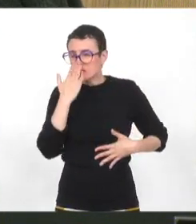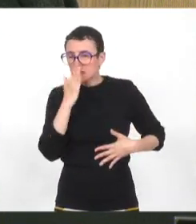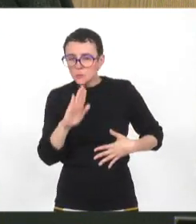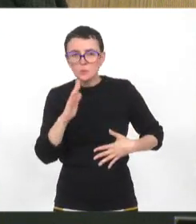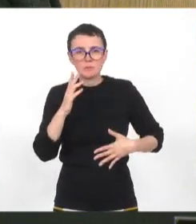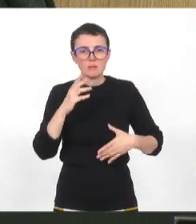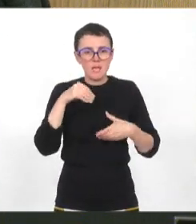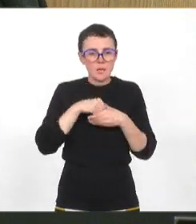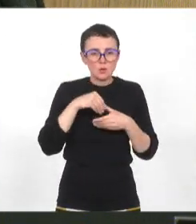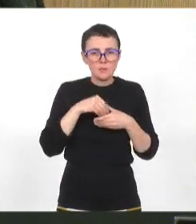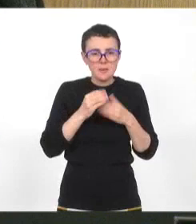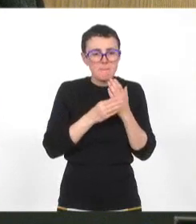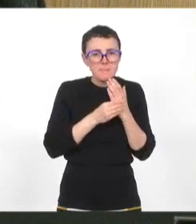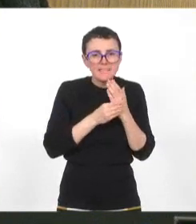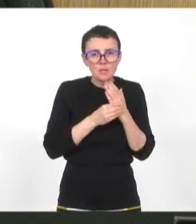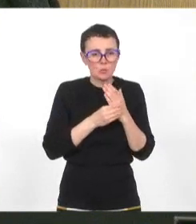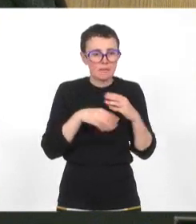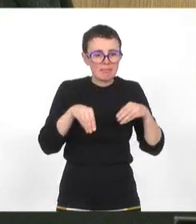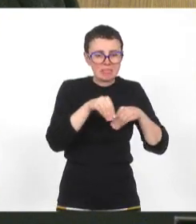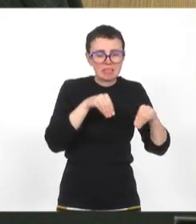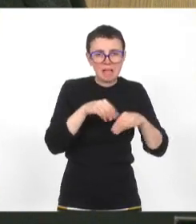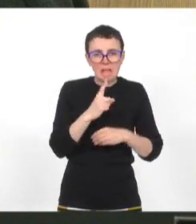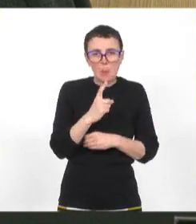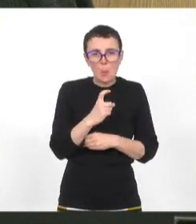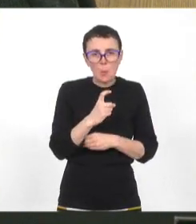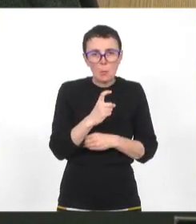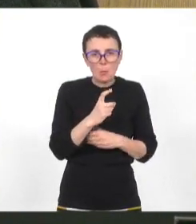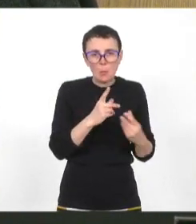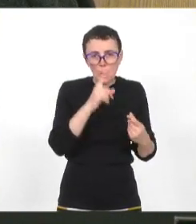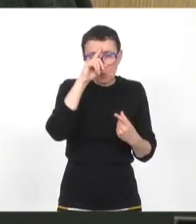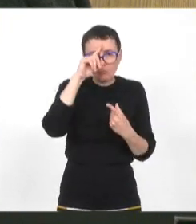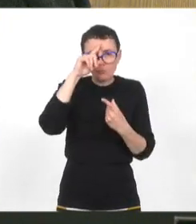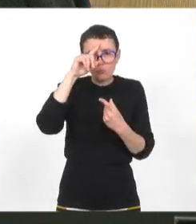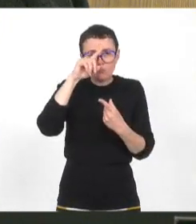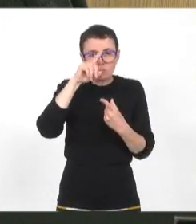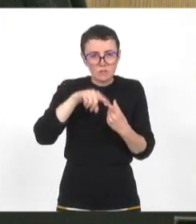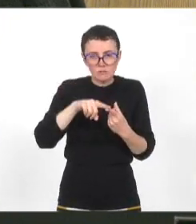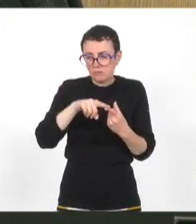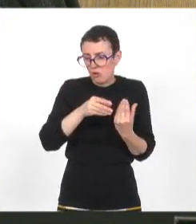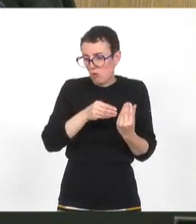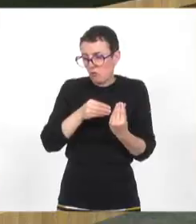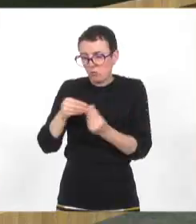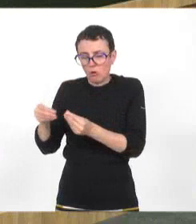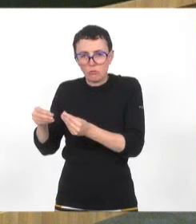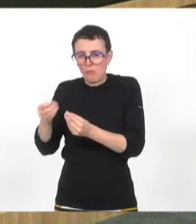de terre et d'eau, tout en garantissant le bien-être de tous dans le cadre des limites